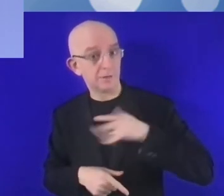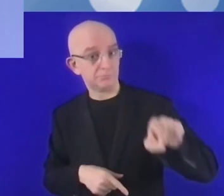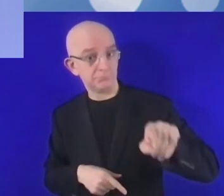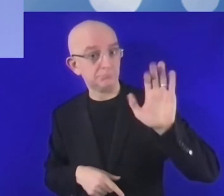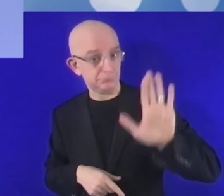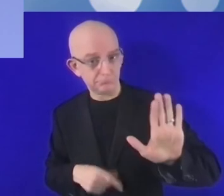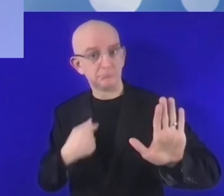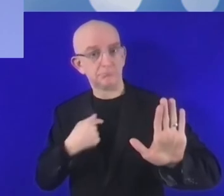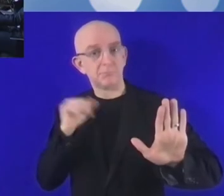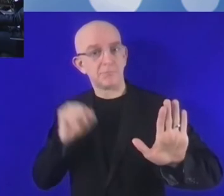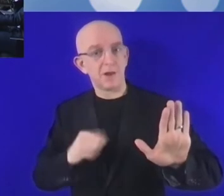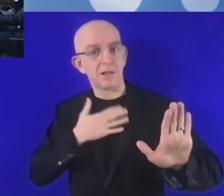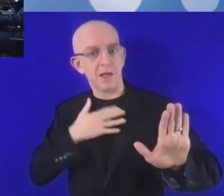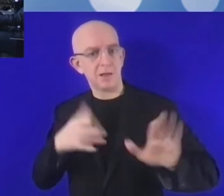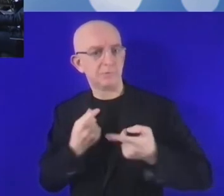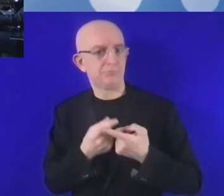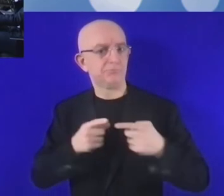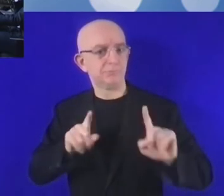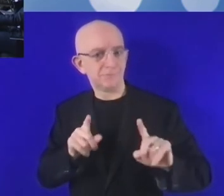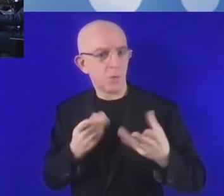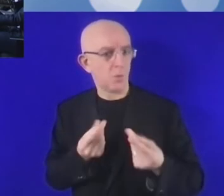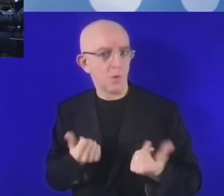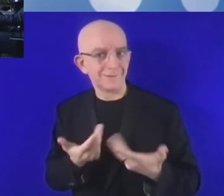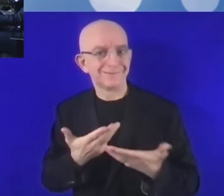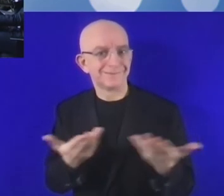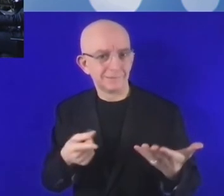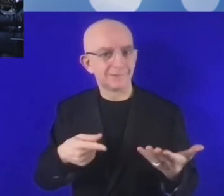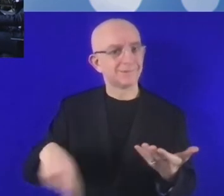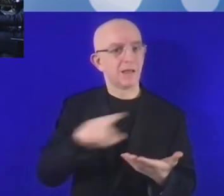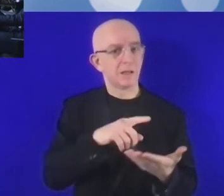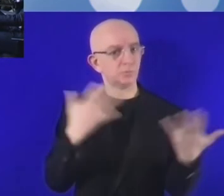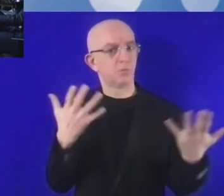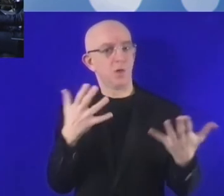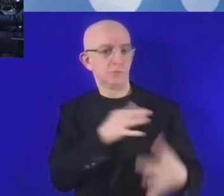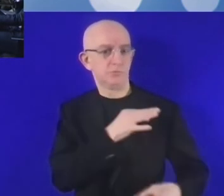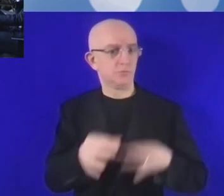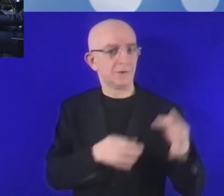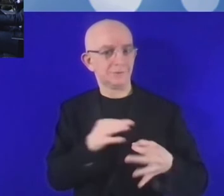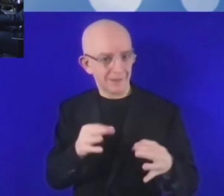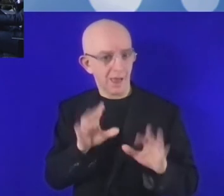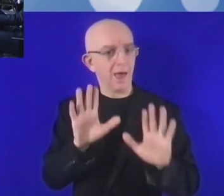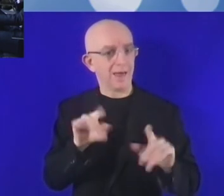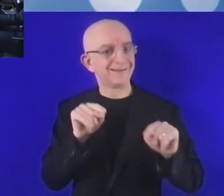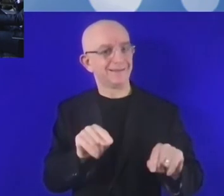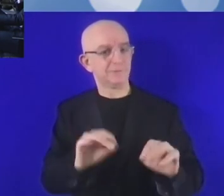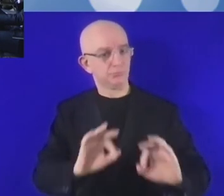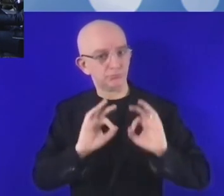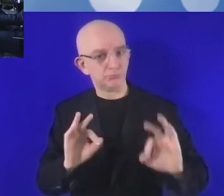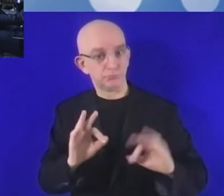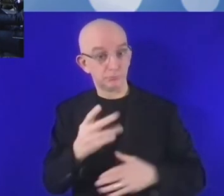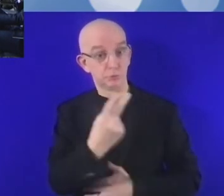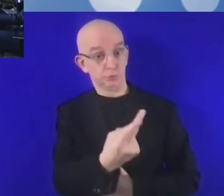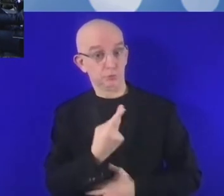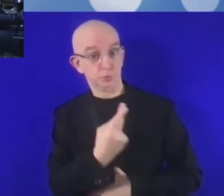Vous savez, les goûts et les couleurs, c'est comme on dit, c'est quelque chose qui ne se discute pas. C'est pareil avec la musique. Qu'est-ce qui est de la bonne musique? Qu'est-ce qui est de la mauvaise musique? C'est une